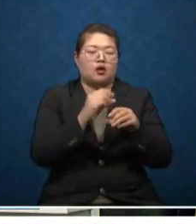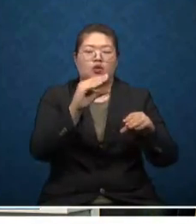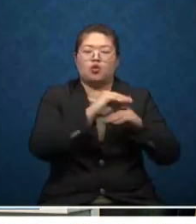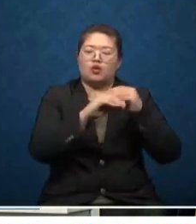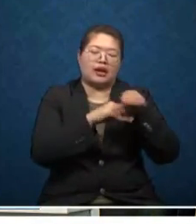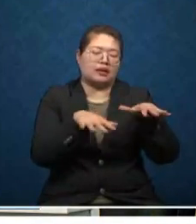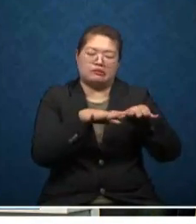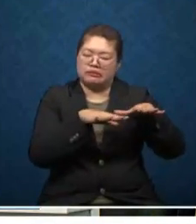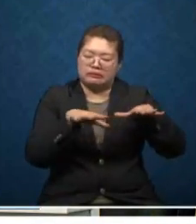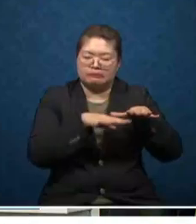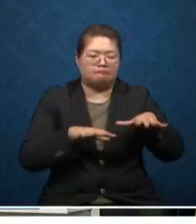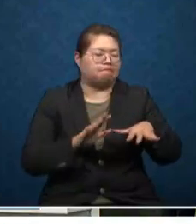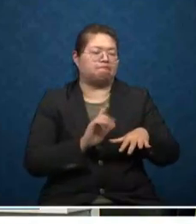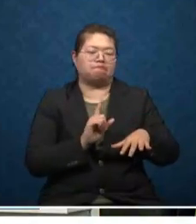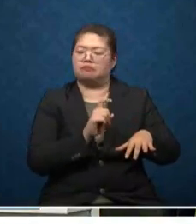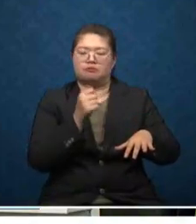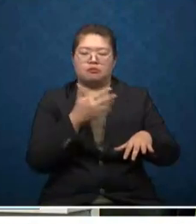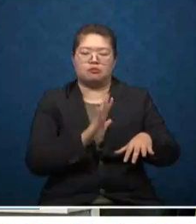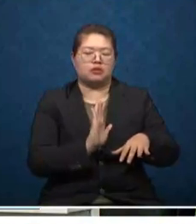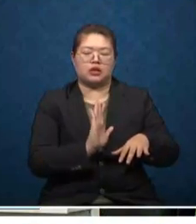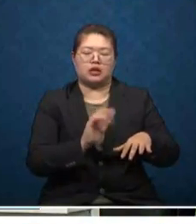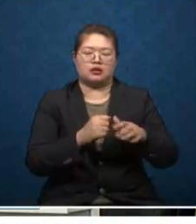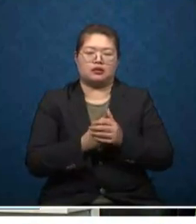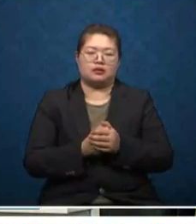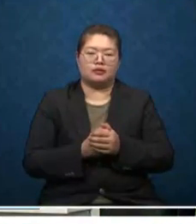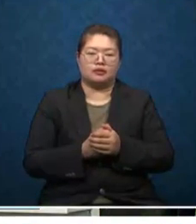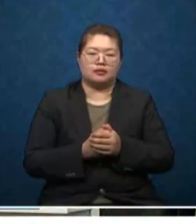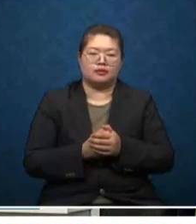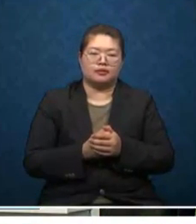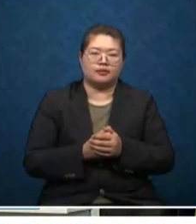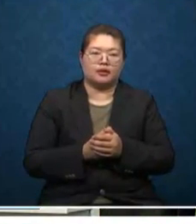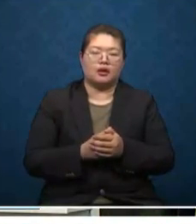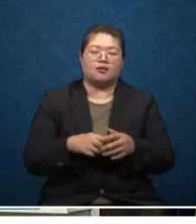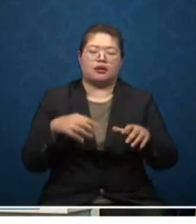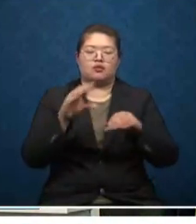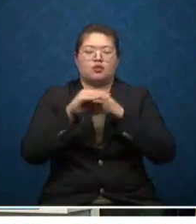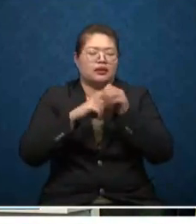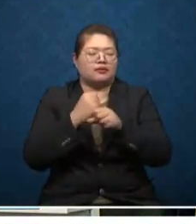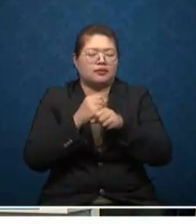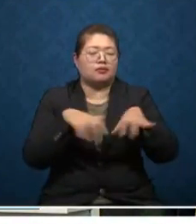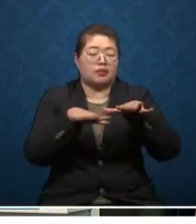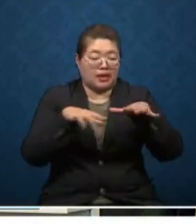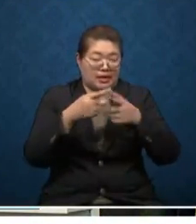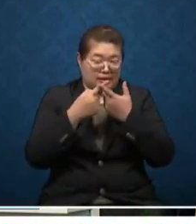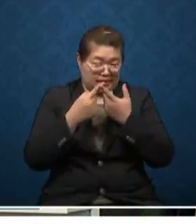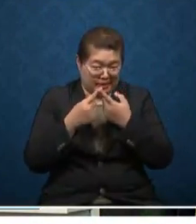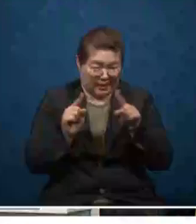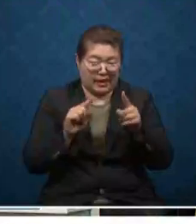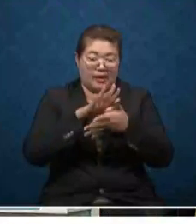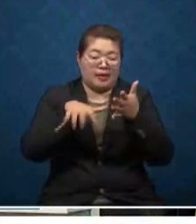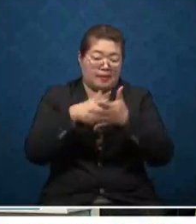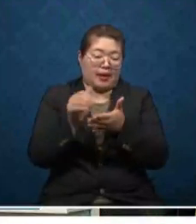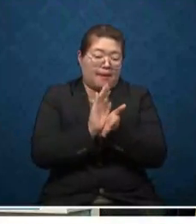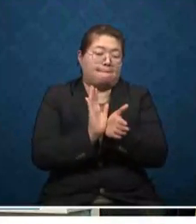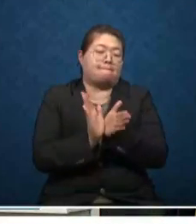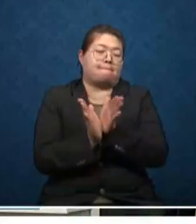ติการดำเนินงานตามรูปแบบปกติซึ่งจะทำให้เขารู้สึกว่ามันเป็นเรื่องธรรมดาแต่กระบวนการปฏิรูปคือการเปลี่ยนแปล